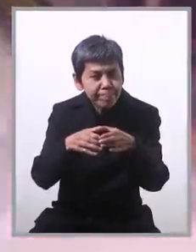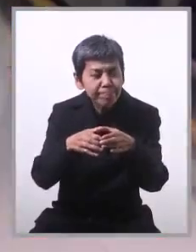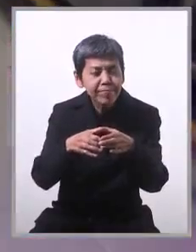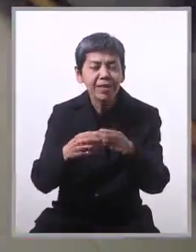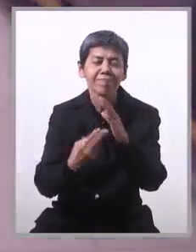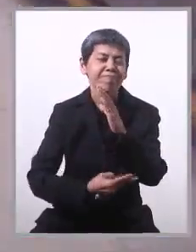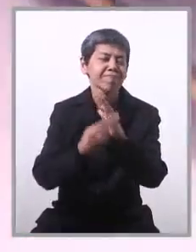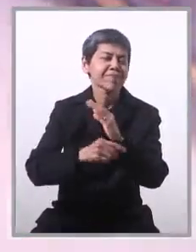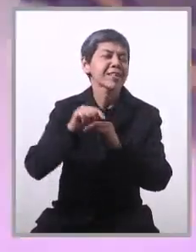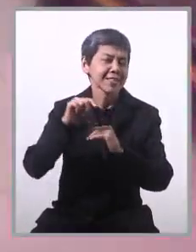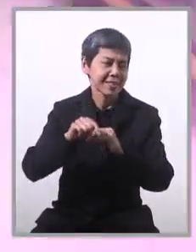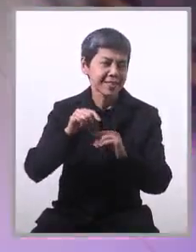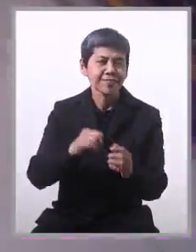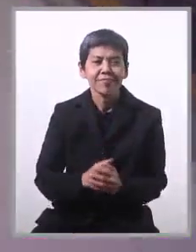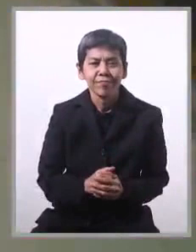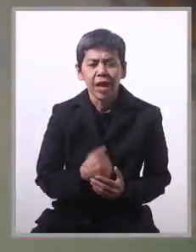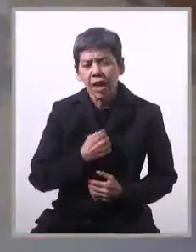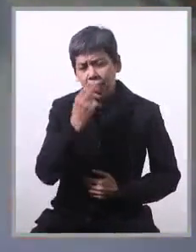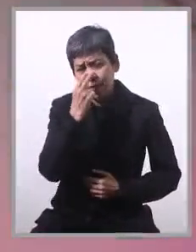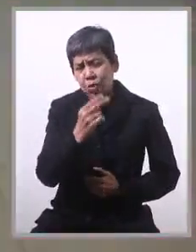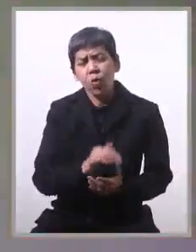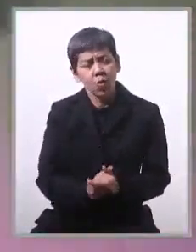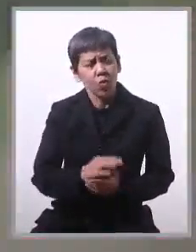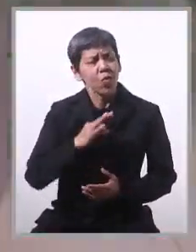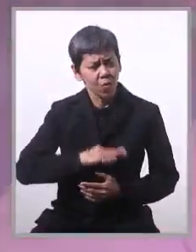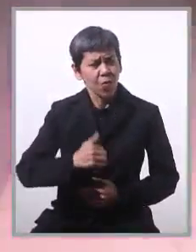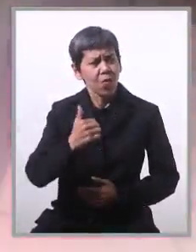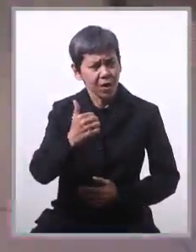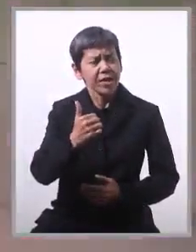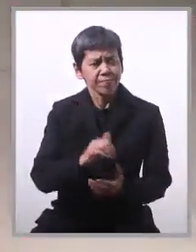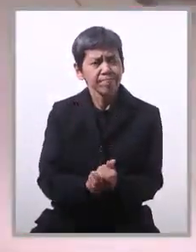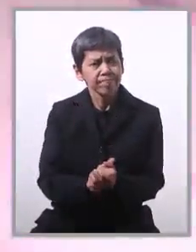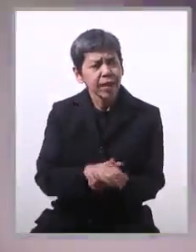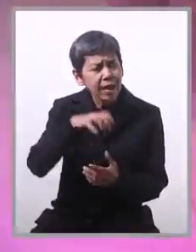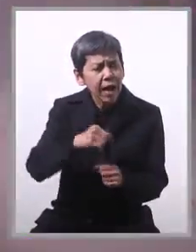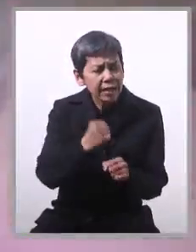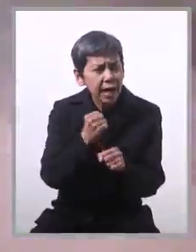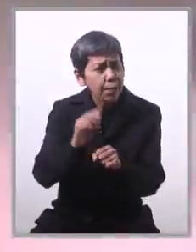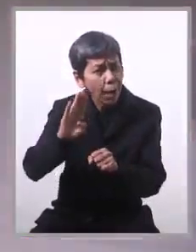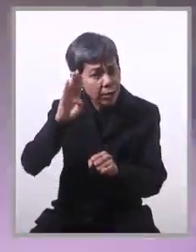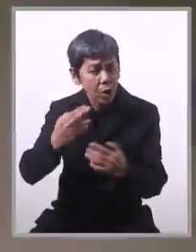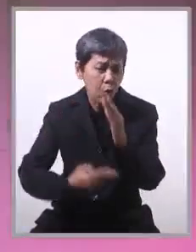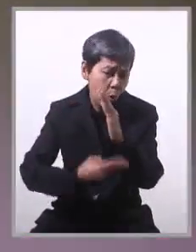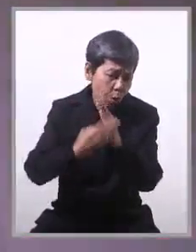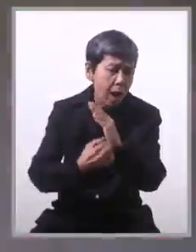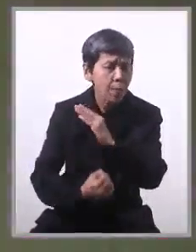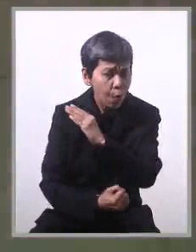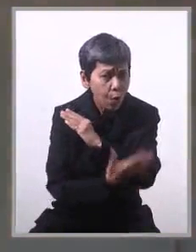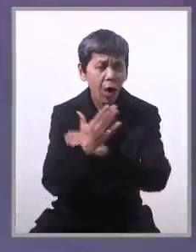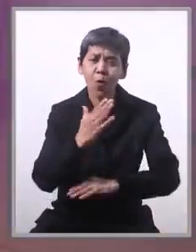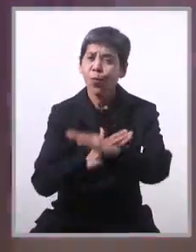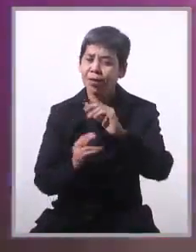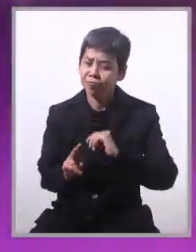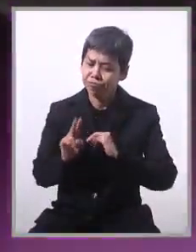านดินรีสอร์ทแห่งนี้ค่ะซึ่งก็ถือว่าเป็นเรื่องราวดีๆนะคะจากสถานประกอบการที่ได้เปิดโอกาสให้ค